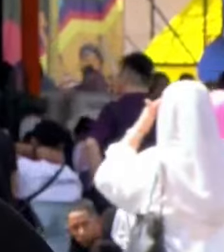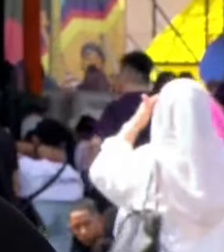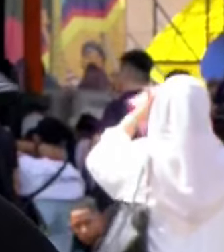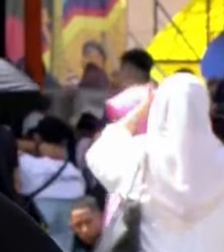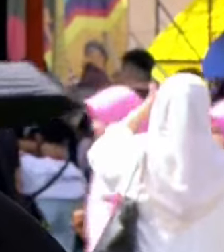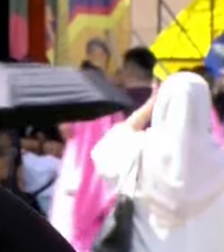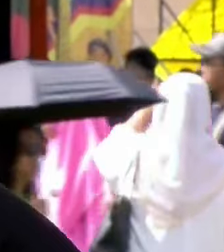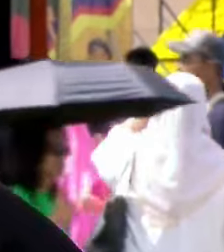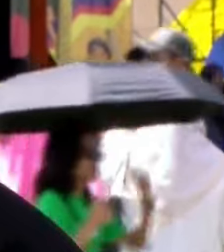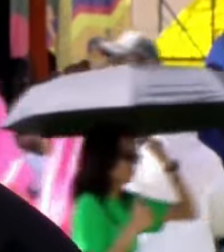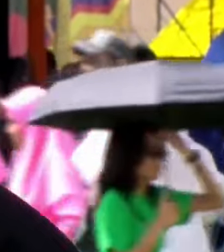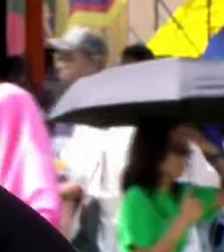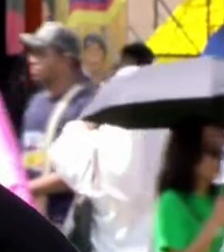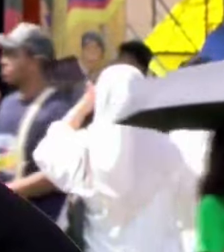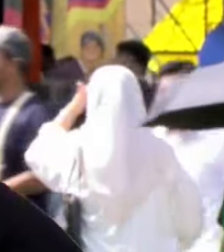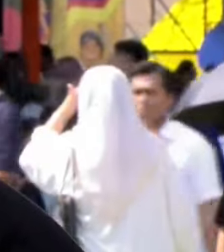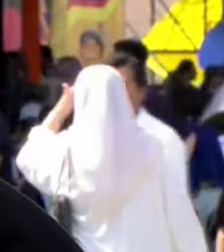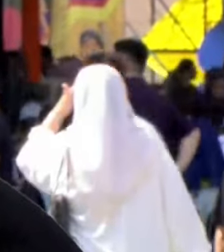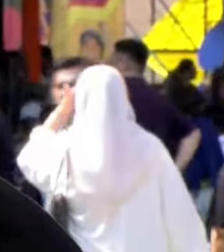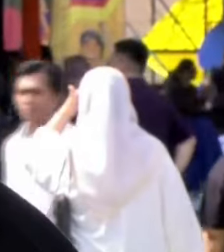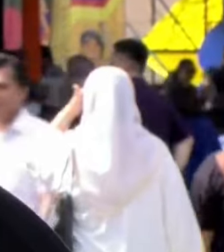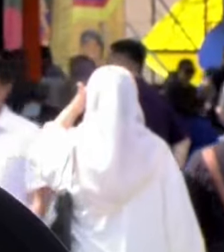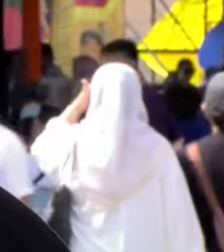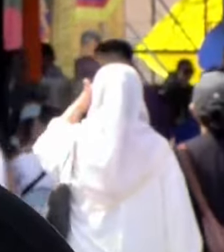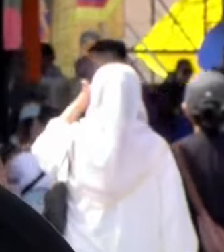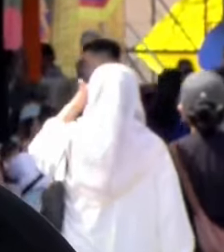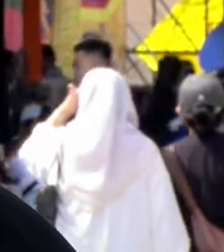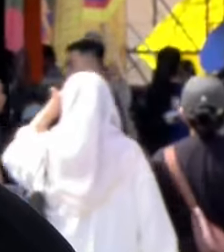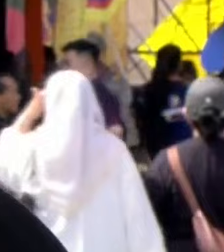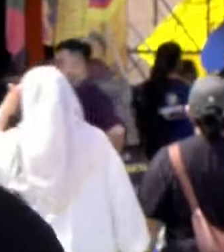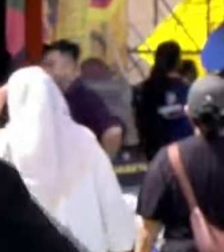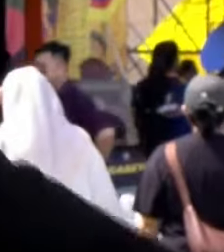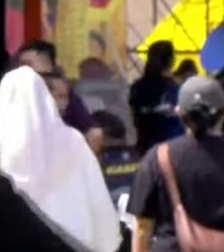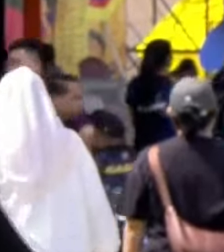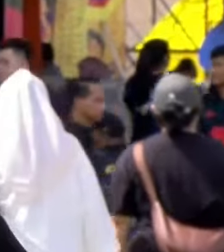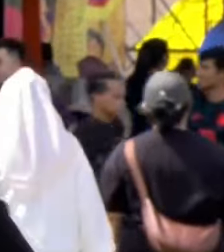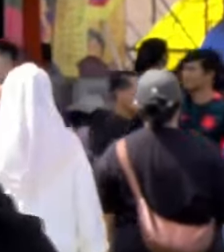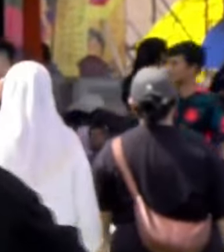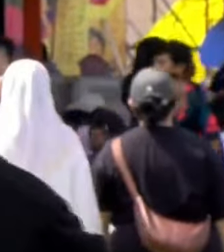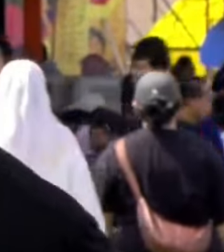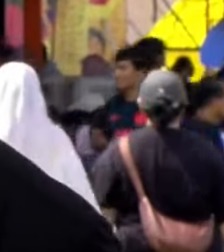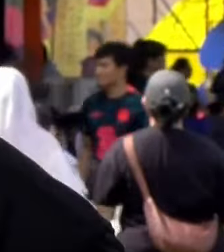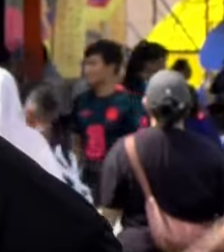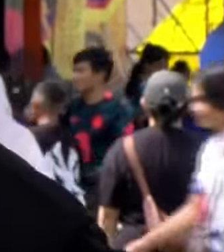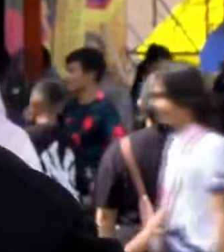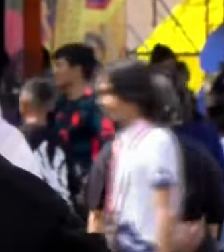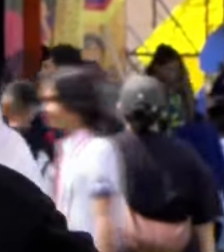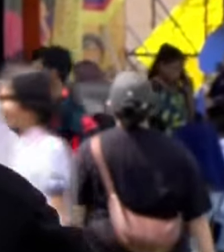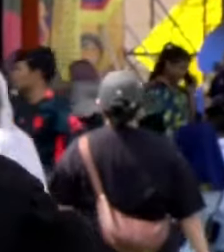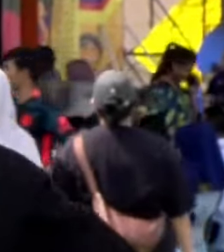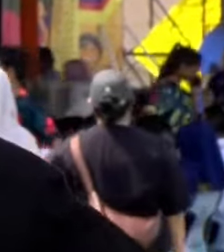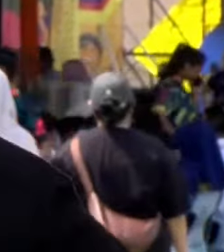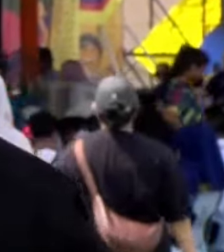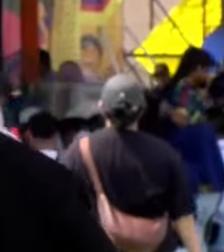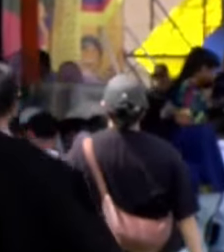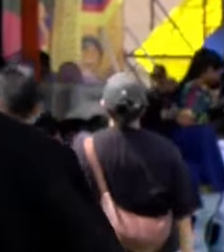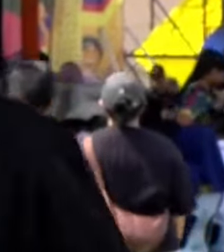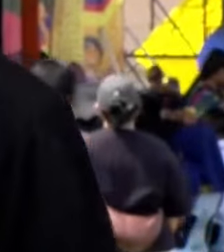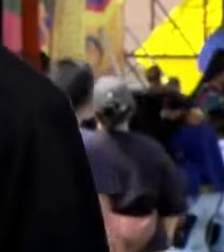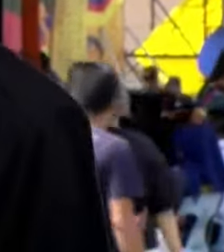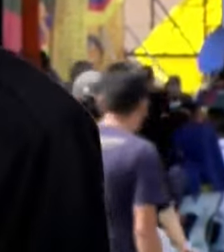boleh buat. Sebab itulah angkat temanya yakin boleh. Ha, jadi kena tular banyak ramai ni. Apa yang dapat siaran, ni, dapat ambil gambar, kita sebarkan